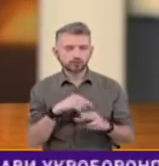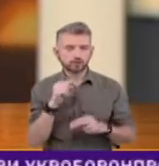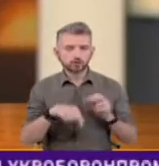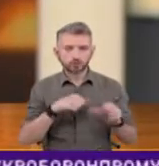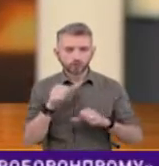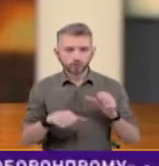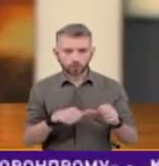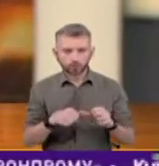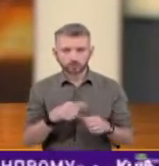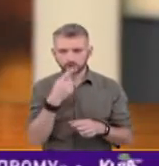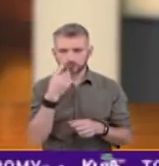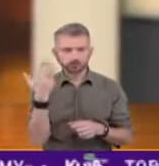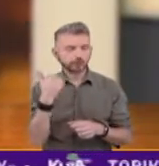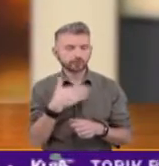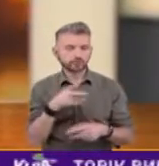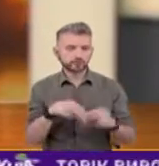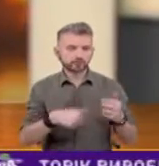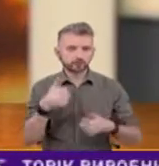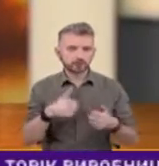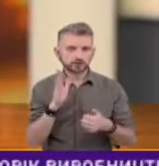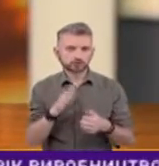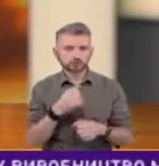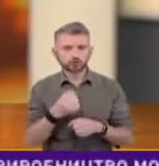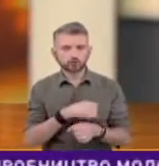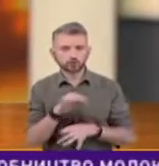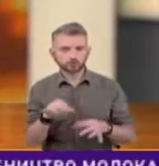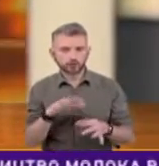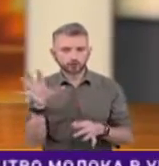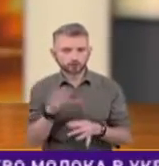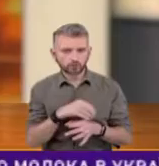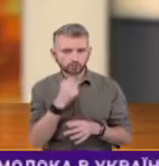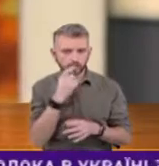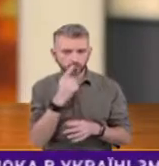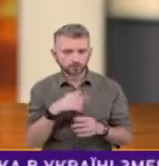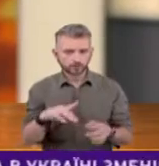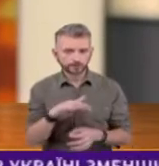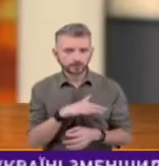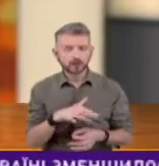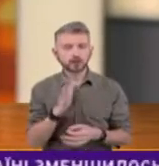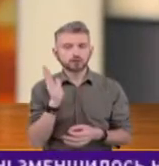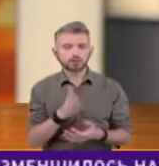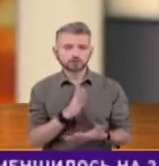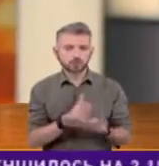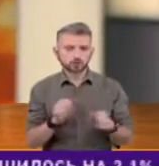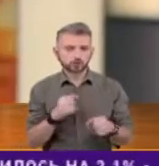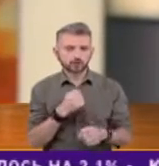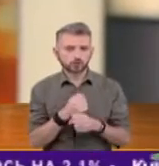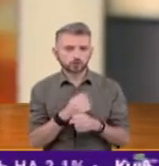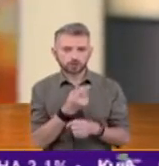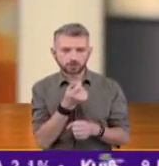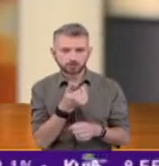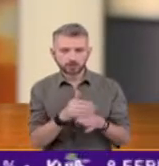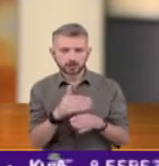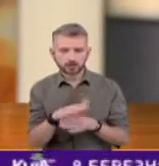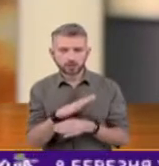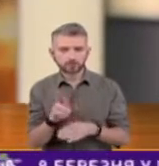року, вже буквально нещодавно, ми закінчили тендер, буде розроблений проєкт всього ландшафтного заказнику. Ми матимемо можливість це робити не клаптиково, як